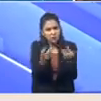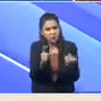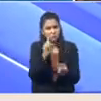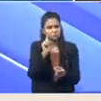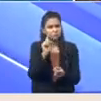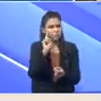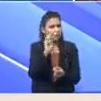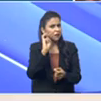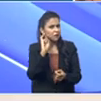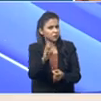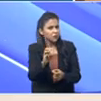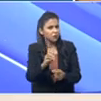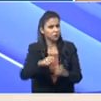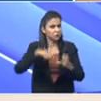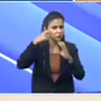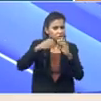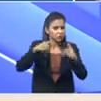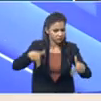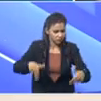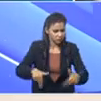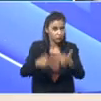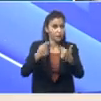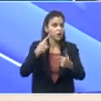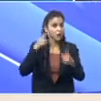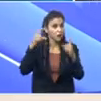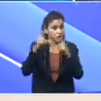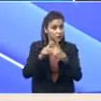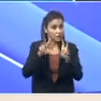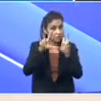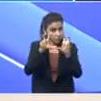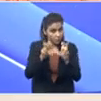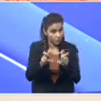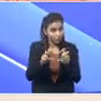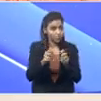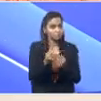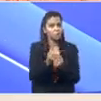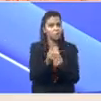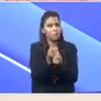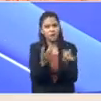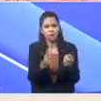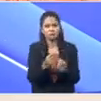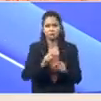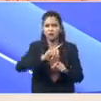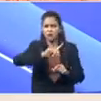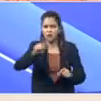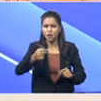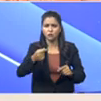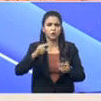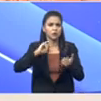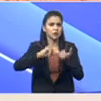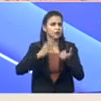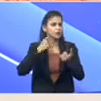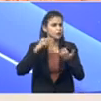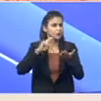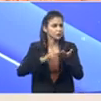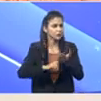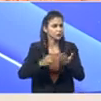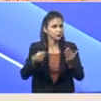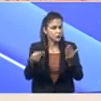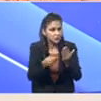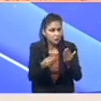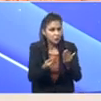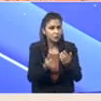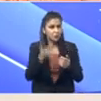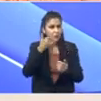वीडियो कॉलिंग आईडी को ब्लॉक किया गया है। लाखों सिम कार्ड, मोबाइल फोन और